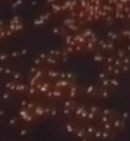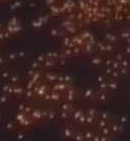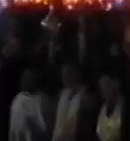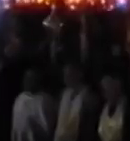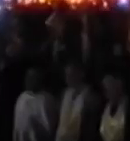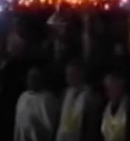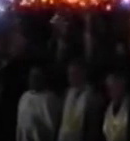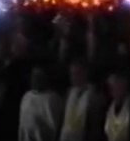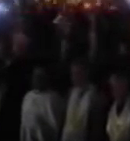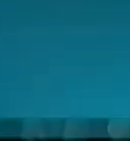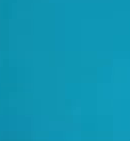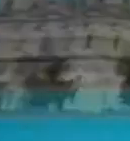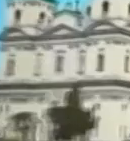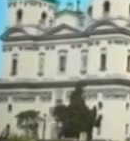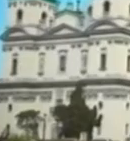Музика